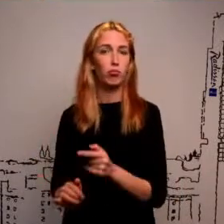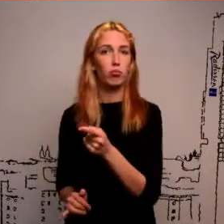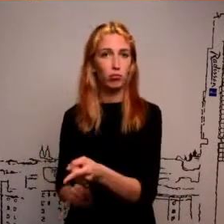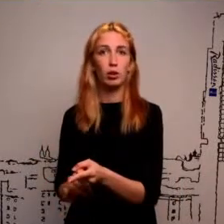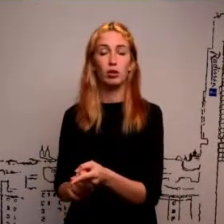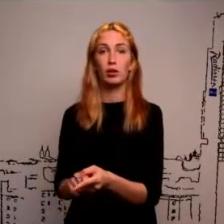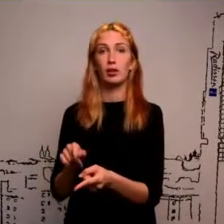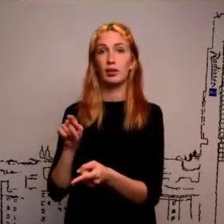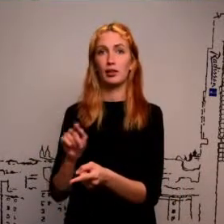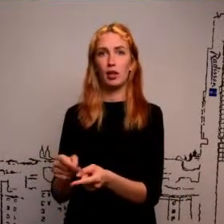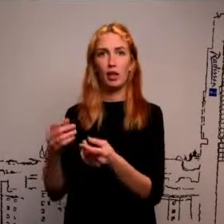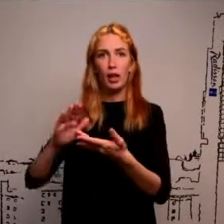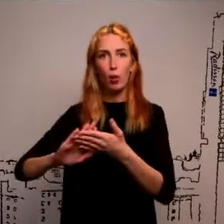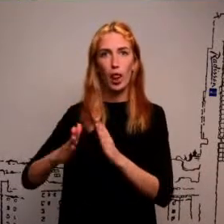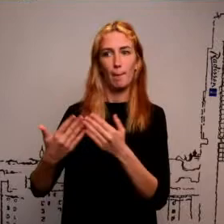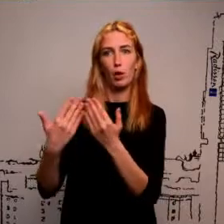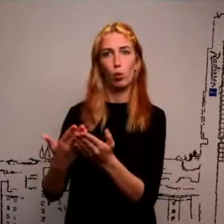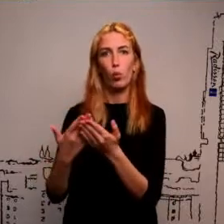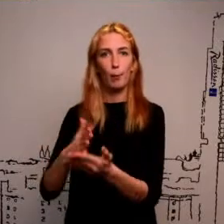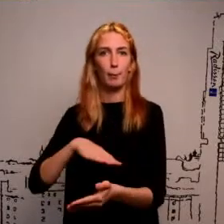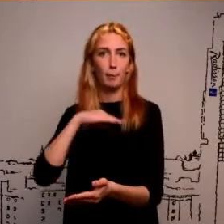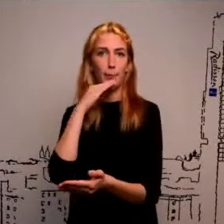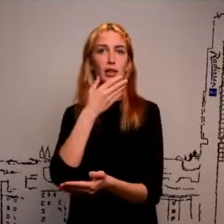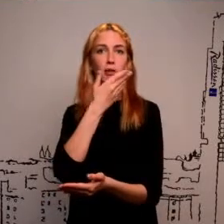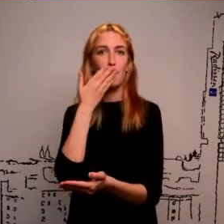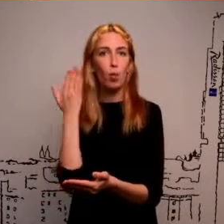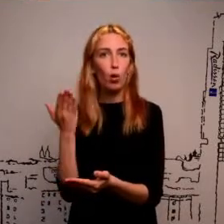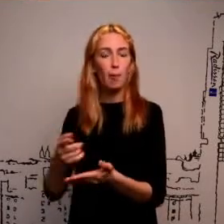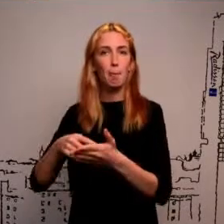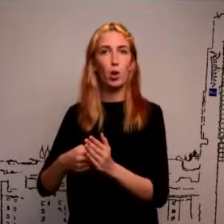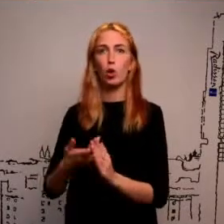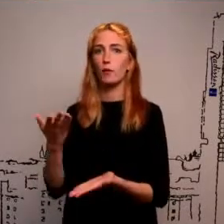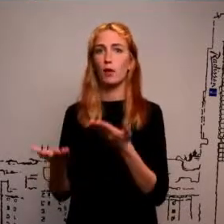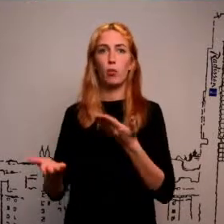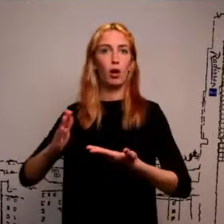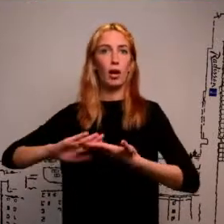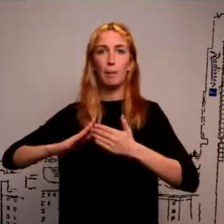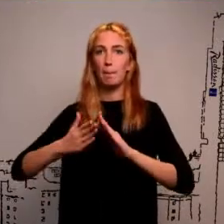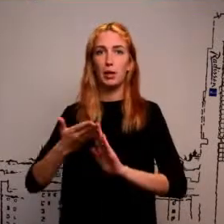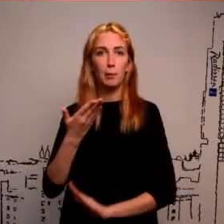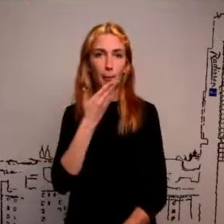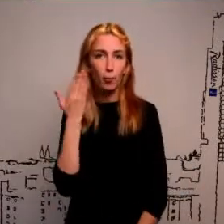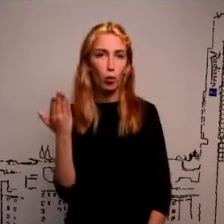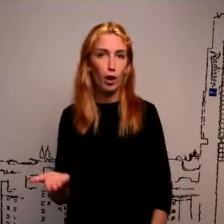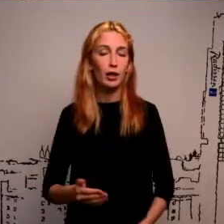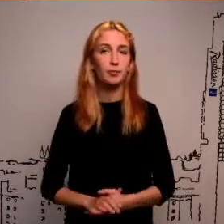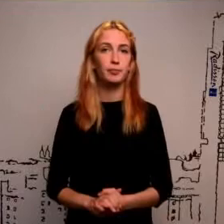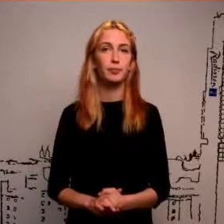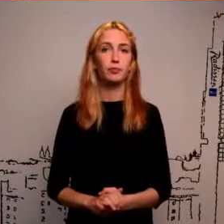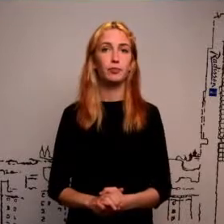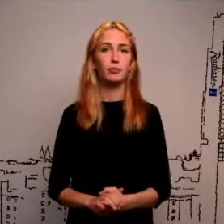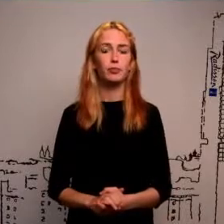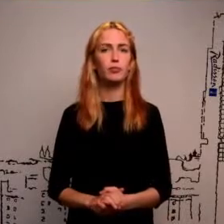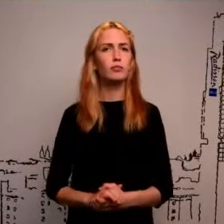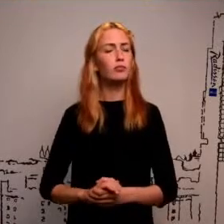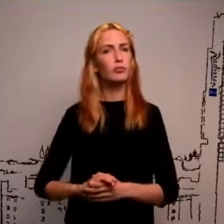enam lihtsalt lepingu lugemisest ei piisa, sest võib-olla seda lepingut ei olegi. Milliseid